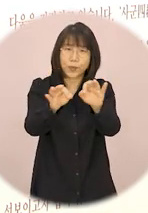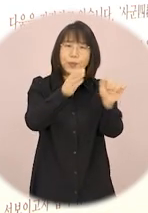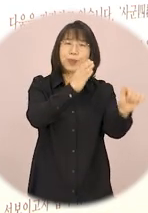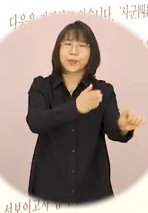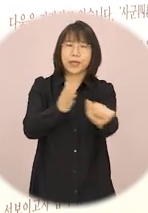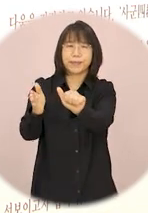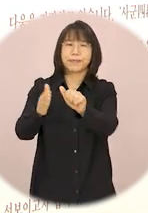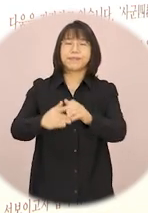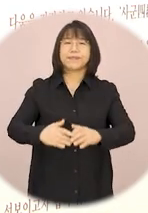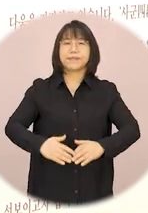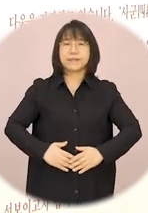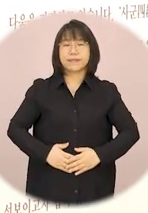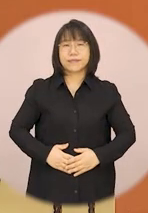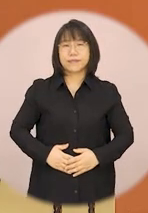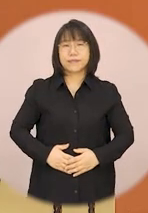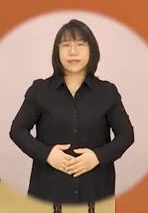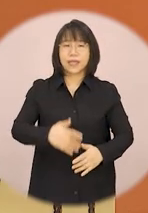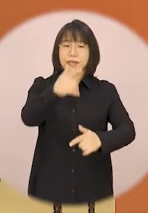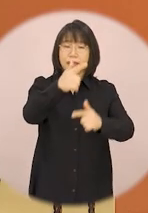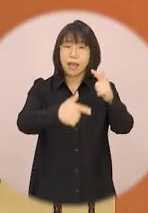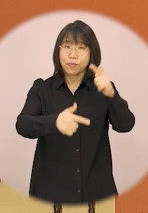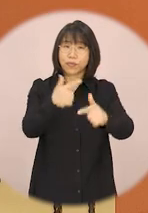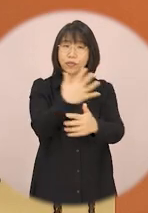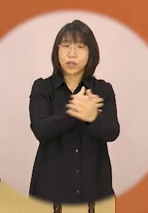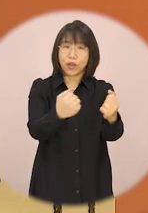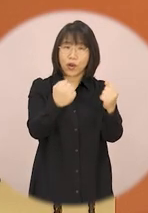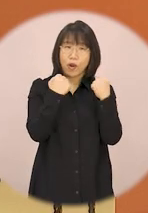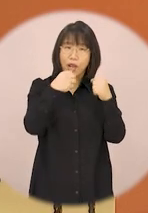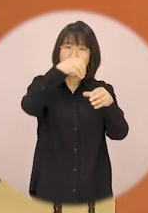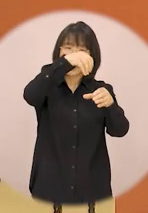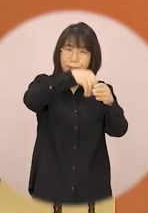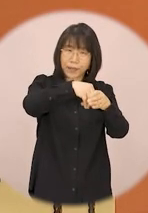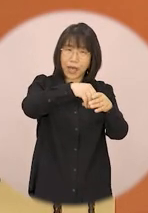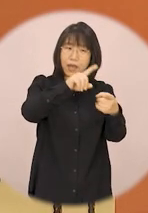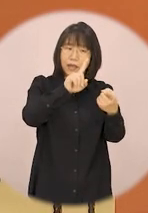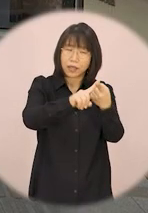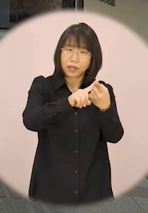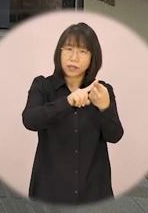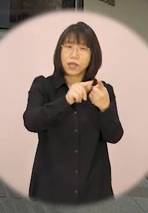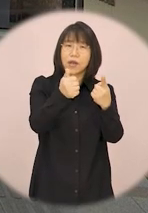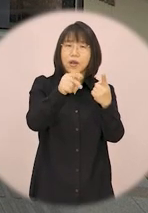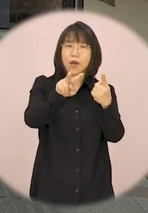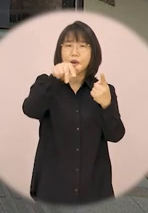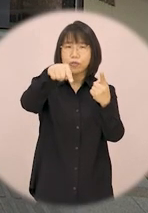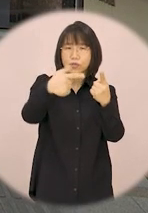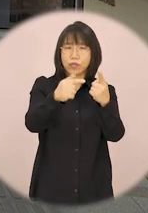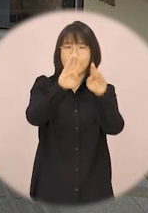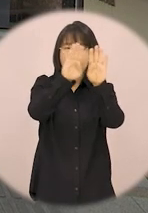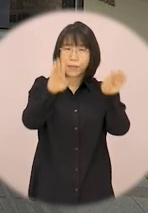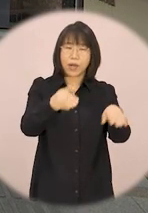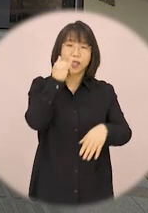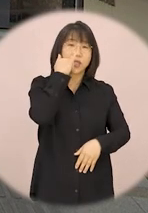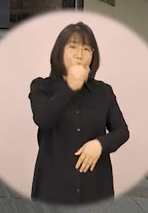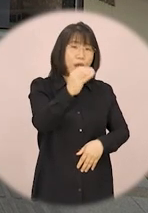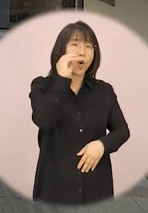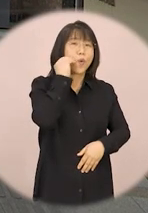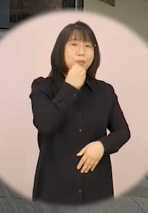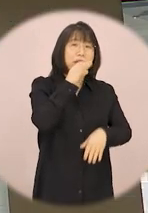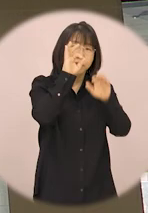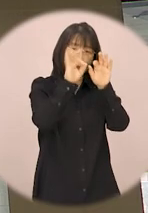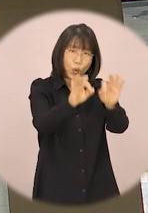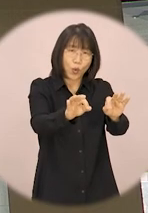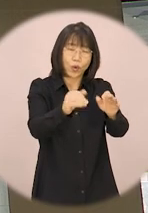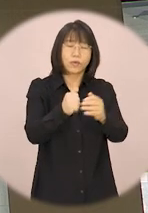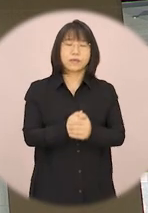시청 바랍니다 나무 건강을 담다 특별전 에 대한 자세한 내용은 허준 박물관 으로 전화하거나